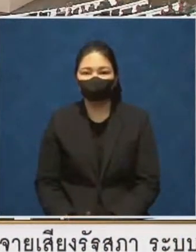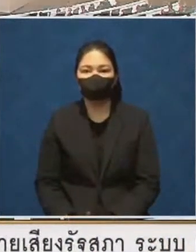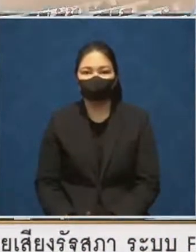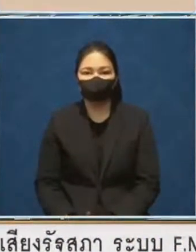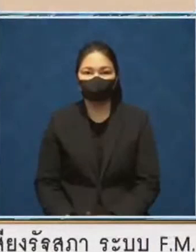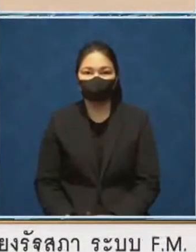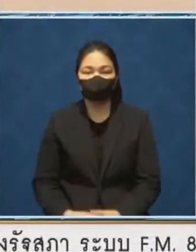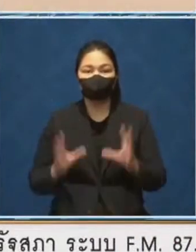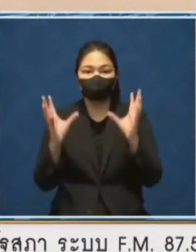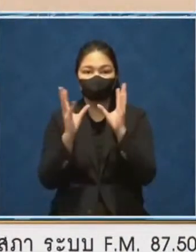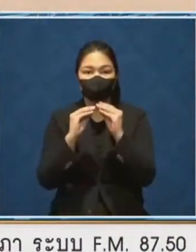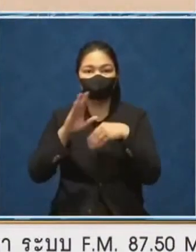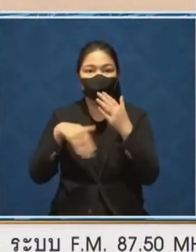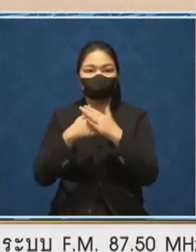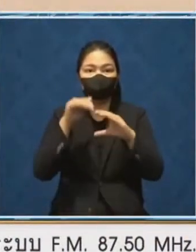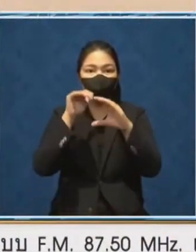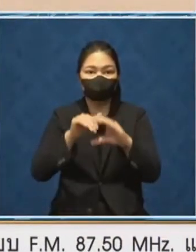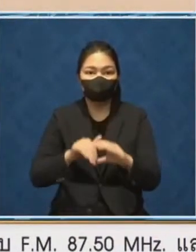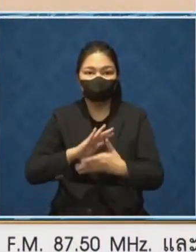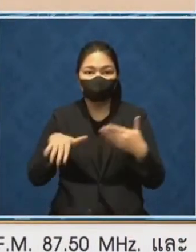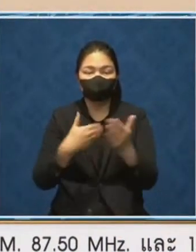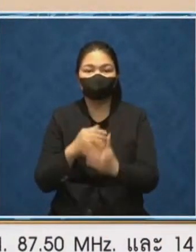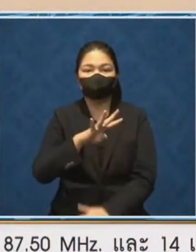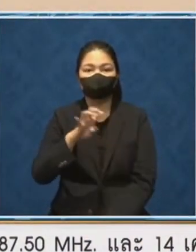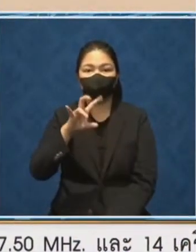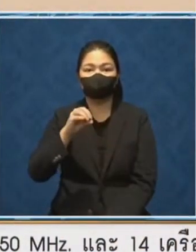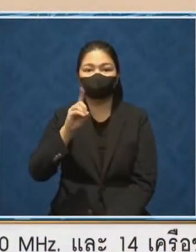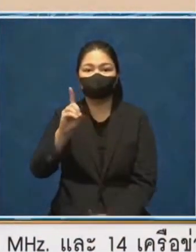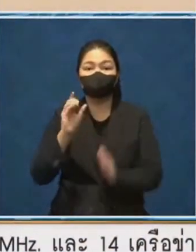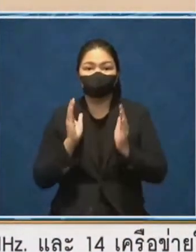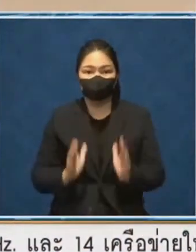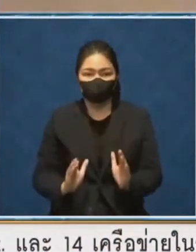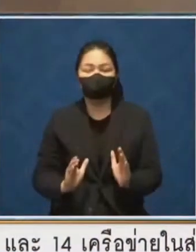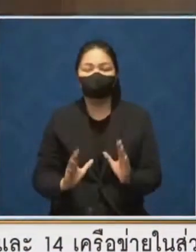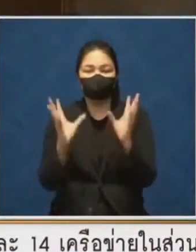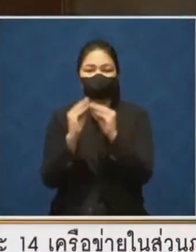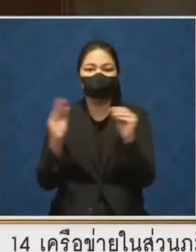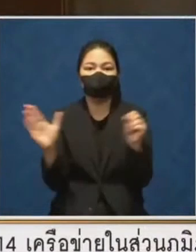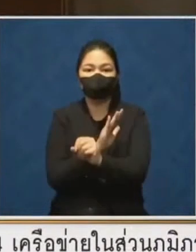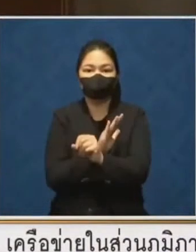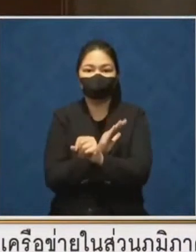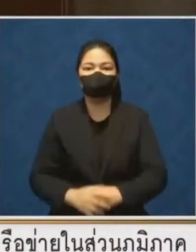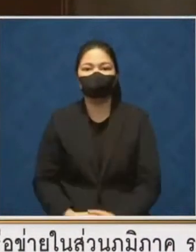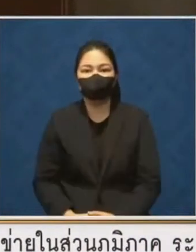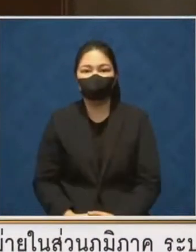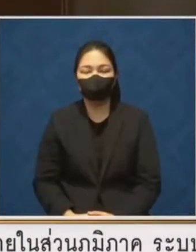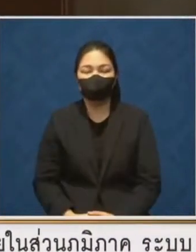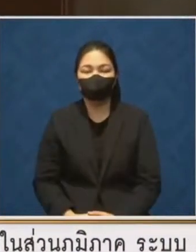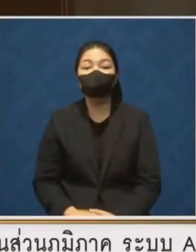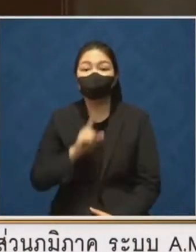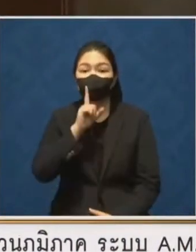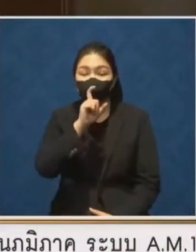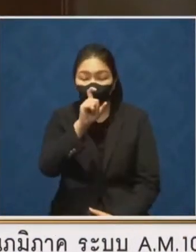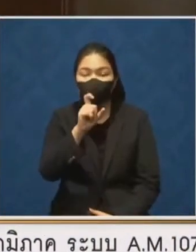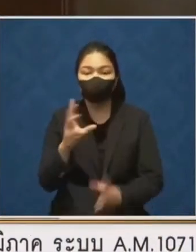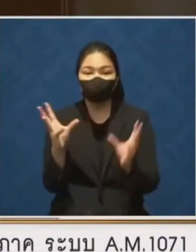อภิปรายเพื่อชี้ปัญหาว่ารัฐบาลมีปัญหาตรงไหนแก้อย่างไรแต่พูดในเชิงปฏิบัติก็คือเป็นเวทีนะครับเอาพูดกัน